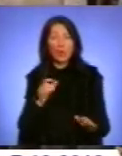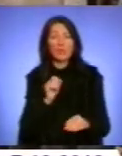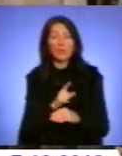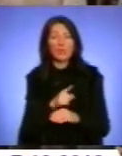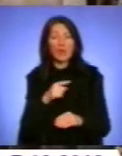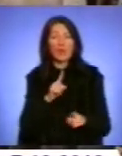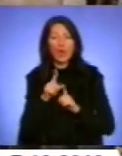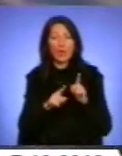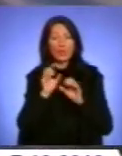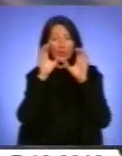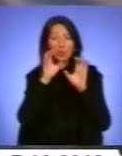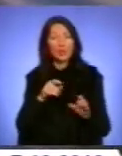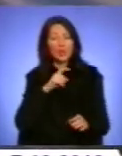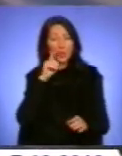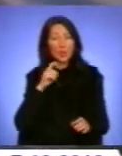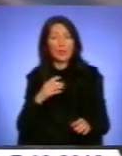Конституції України.